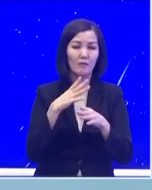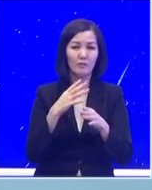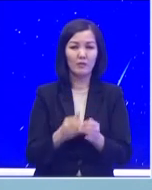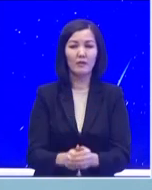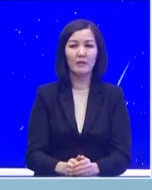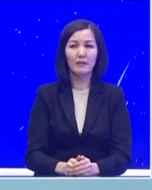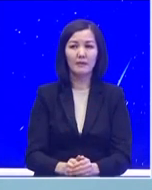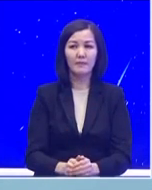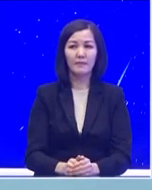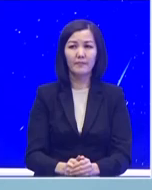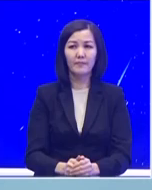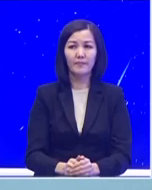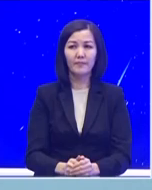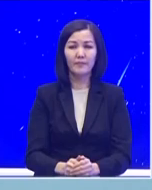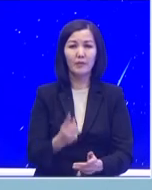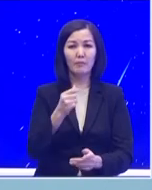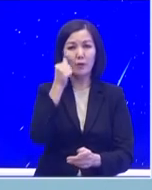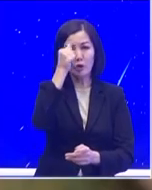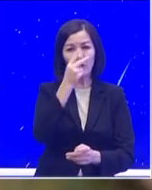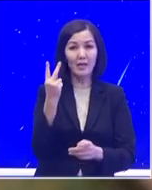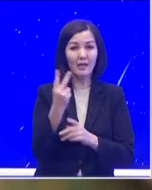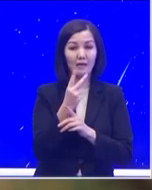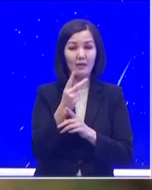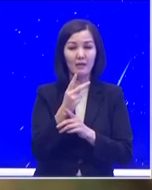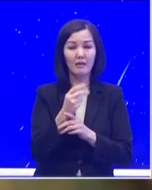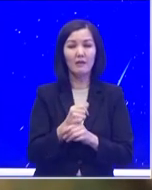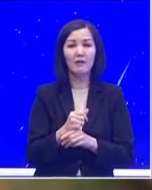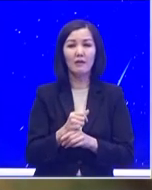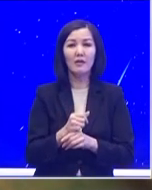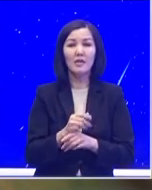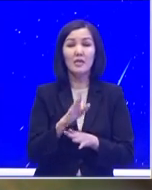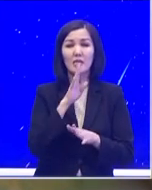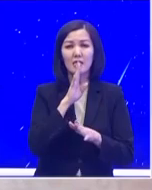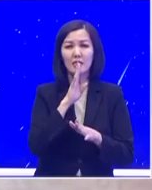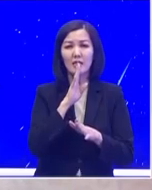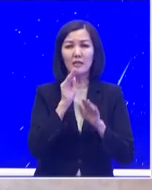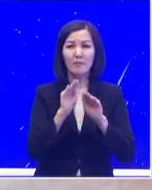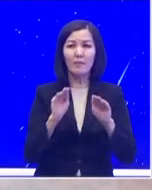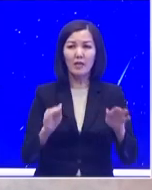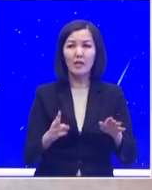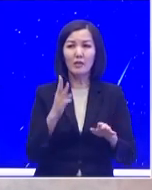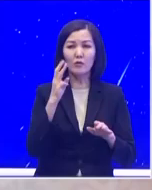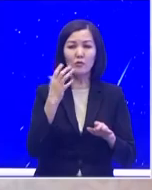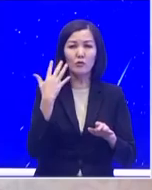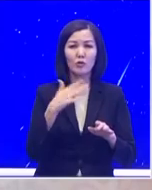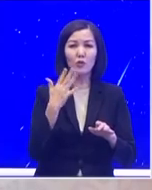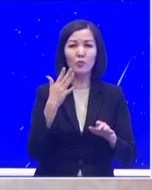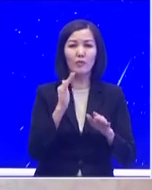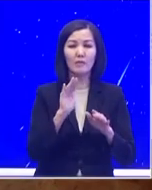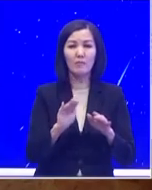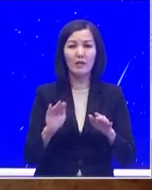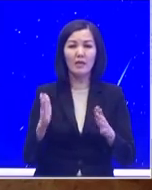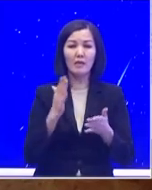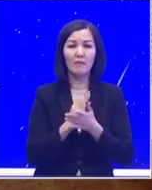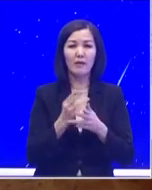тұрамыз. Жолына 2 рет. Айару секілді инсулинге тенінген өңірде 355 бала бар. Ең